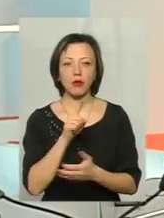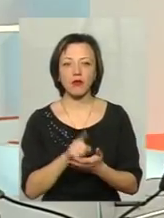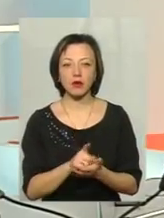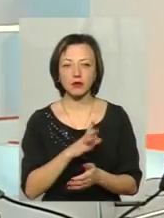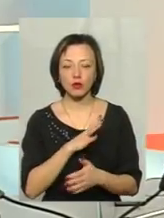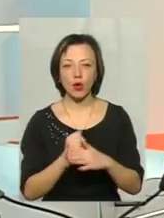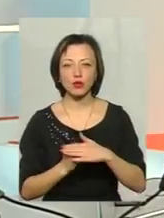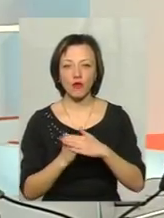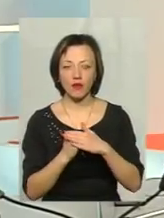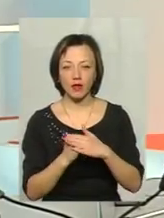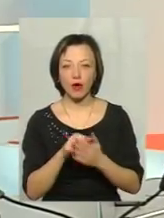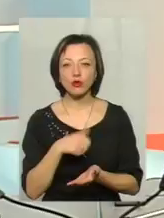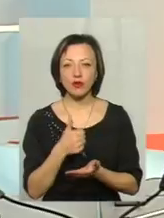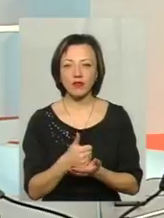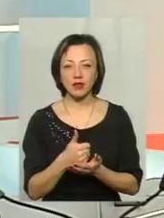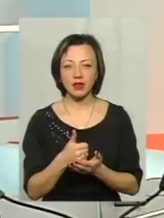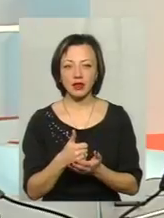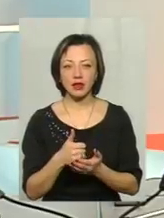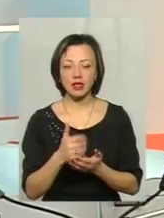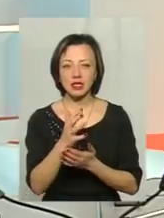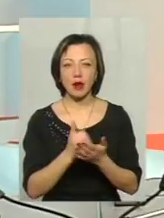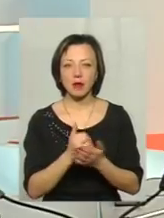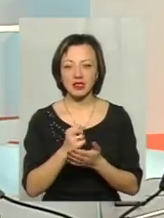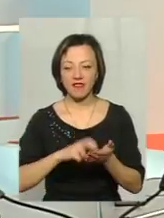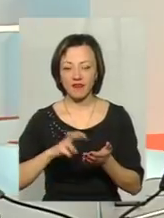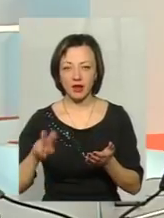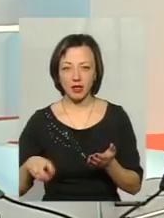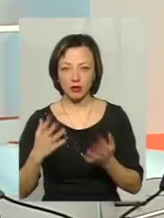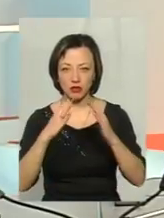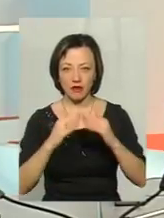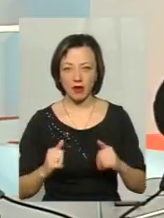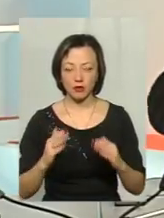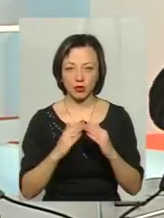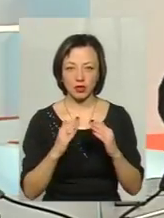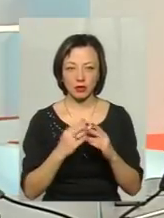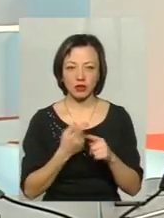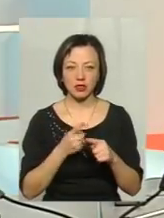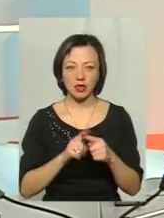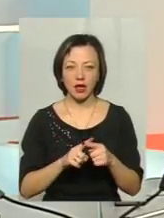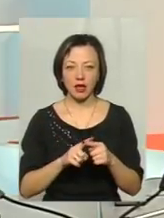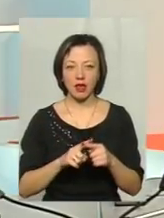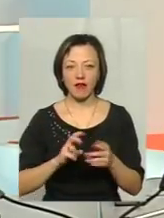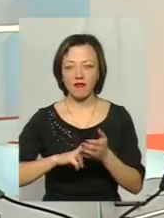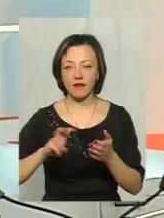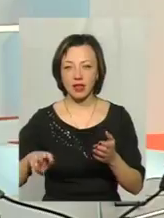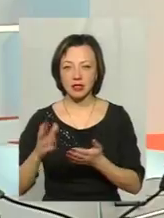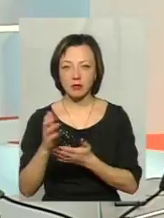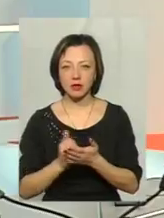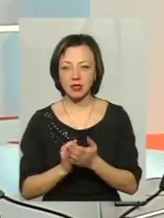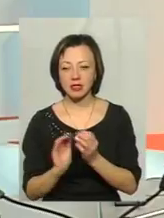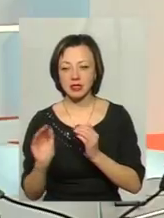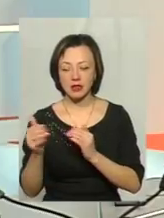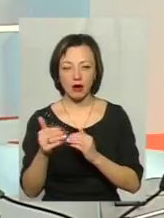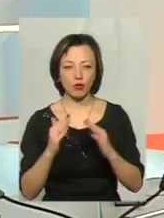бути основний, як ви казали, ходи, запасний виход, якщо завалиться будинок, це є вихід запасний, куди за